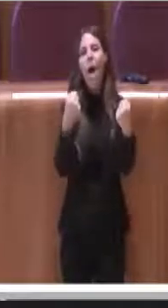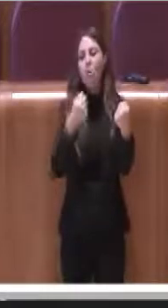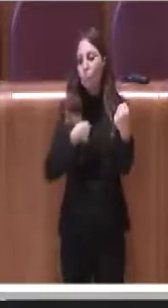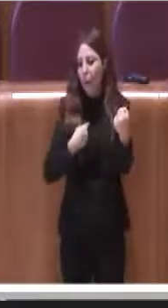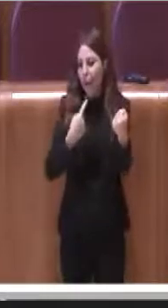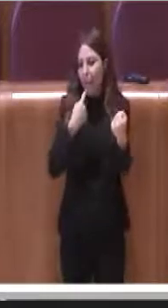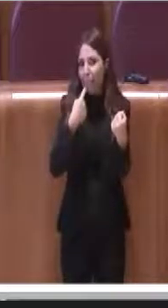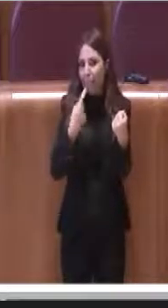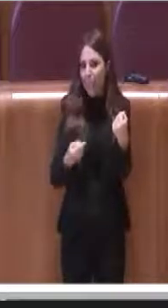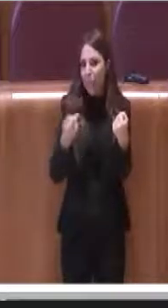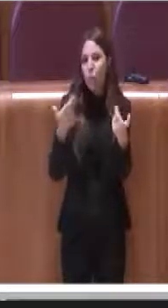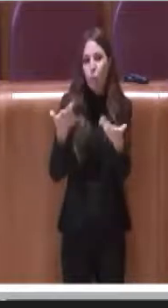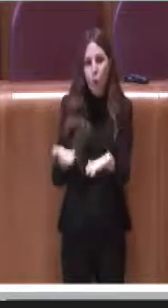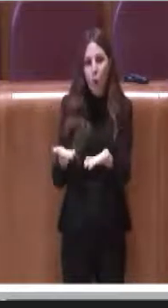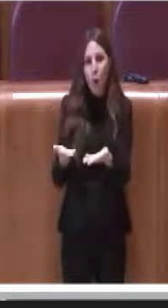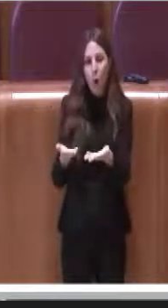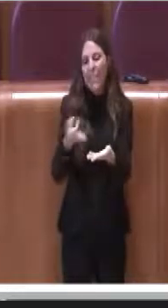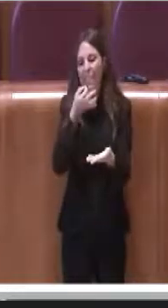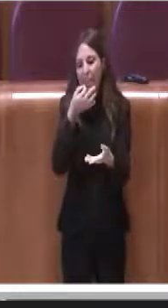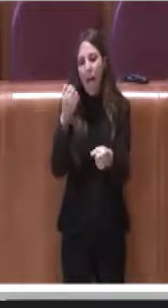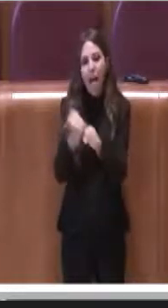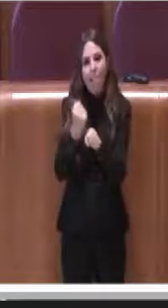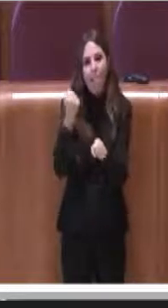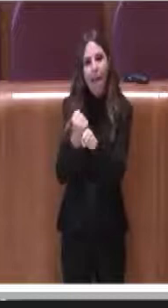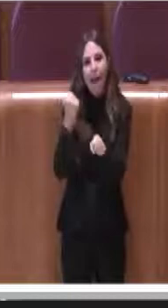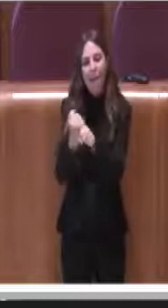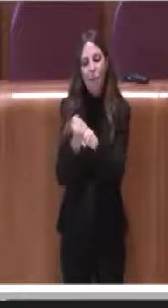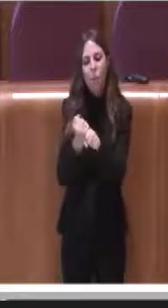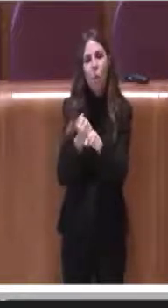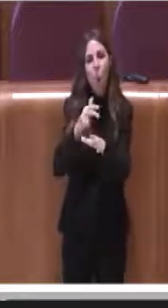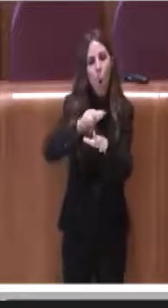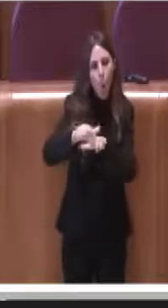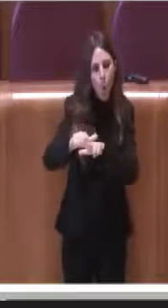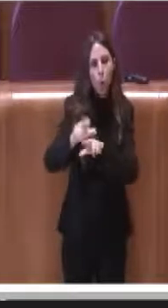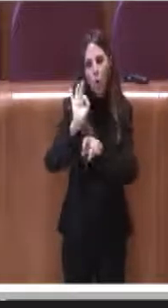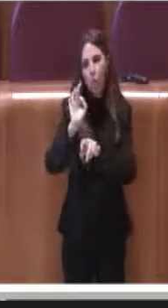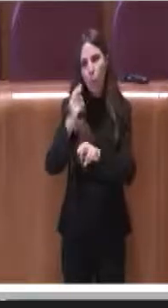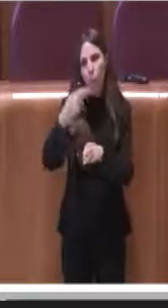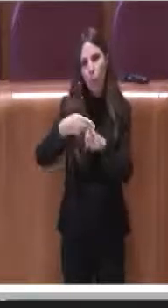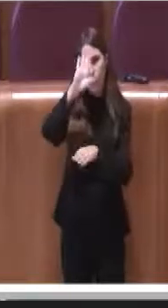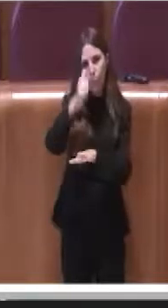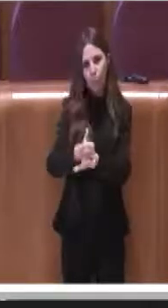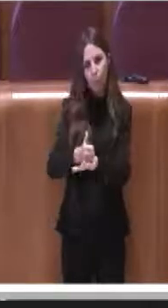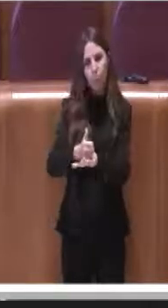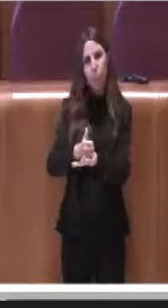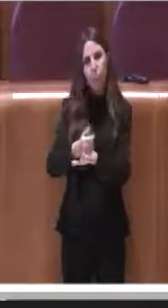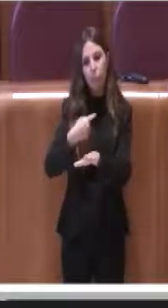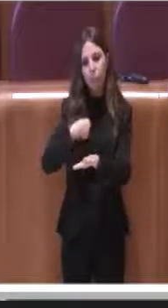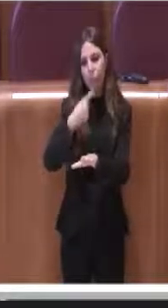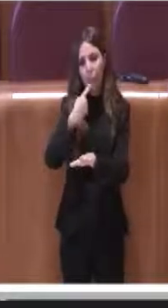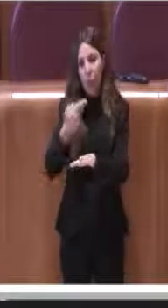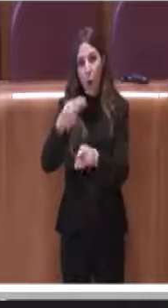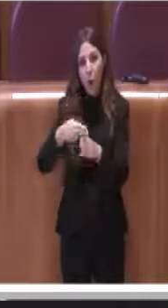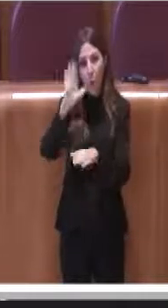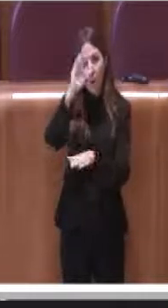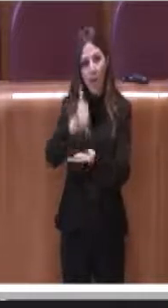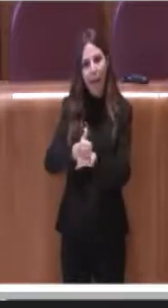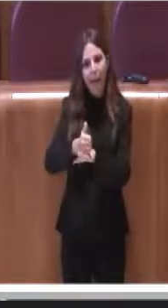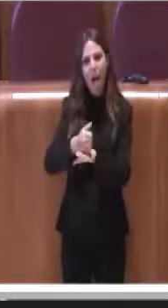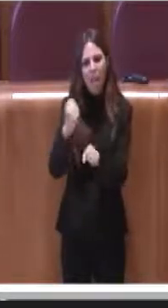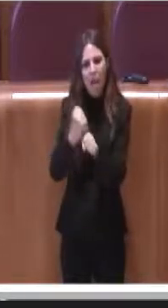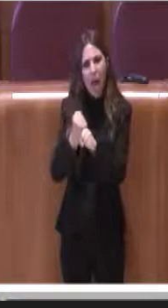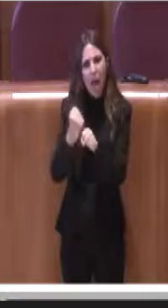detto sinora, ossia sul lavoro che i comuni, in questo caso Roma Capitale, io parlo per Roma Capitale, hanno portato avanti